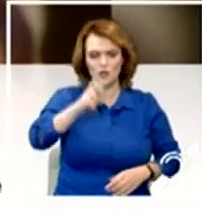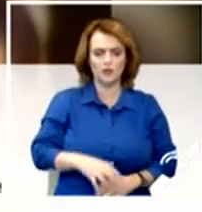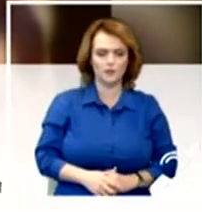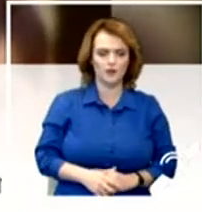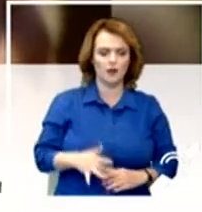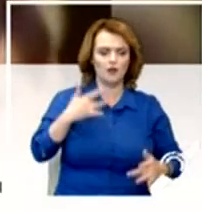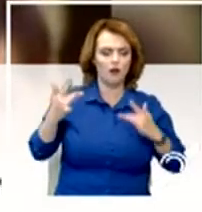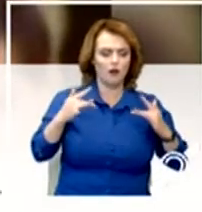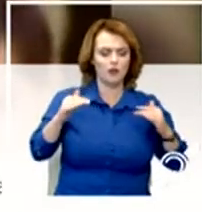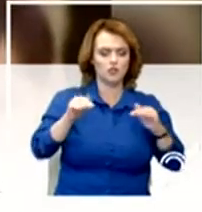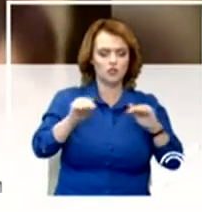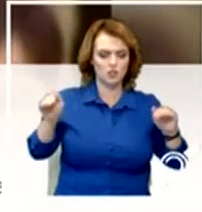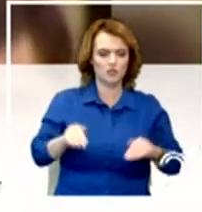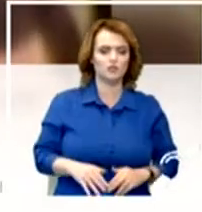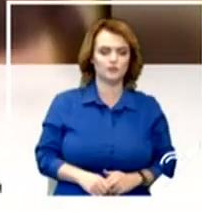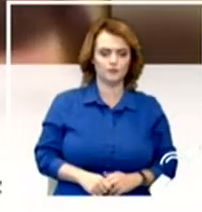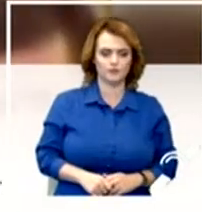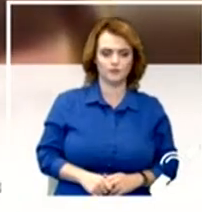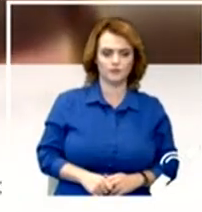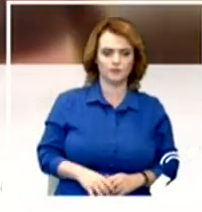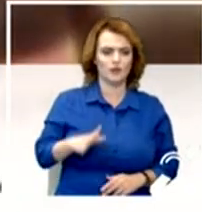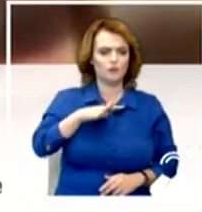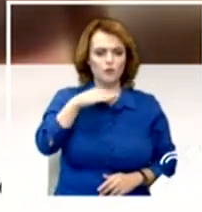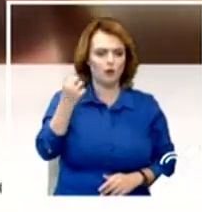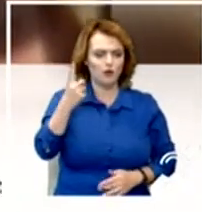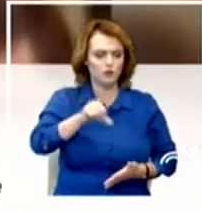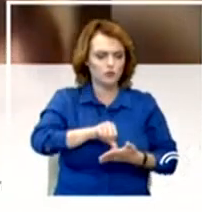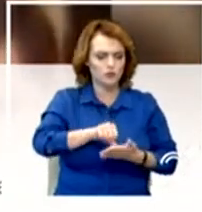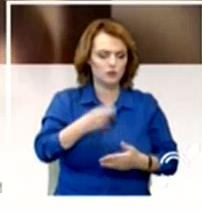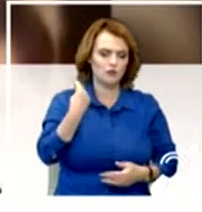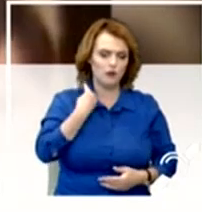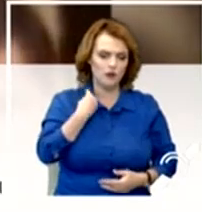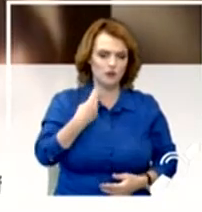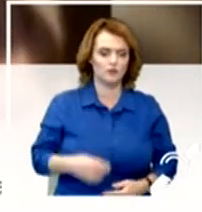Opera din New York sau Royal Festival Hall din Londra.